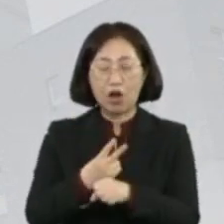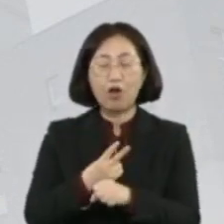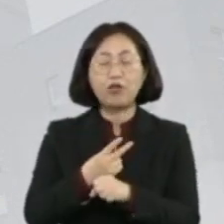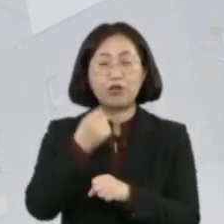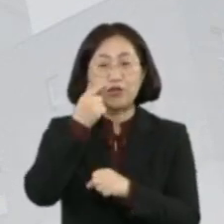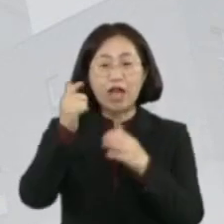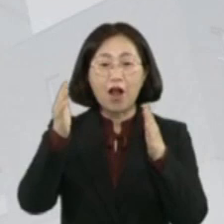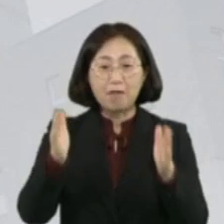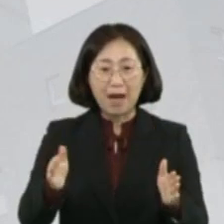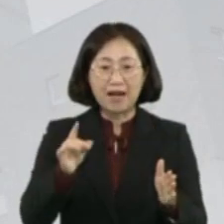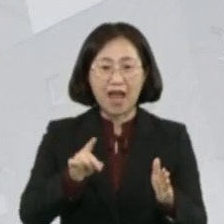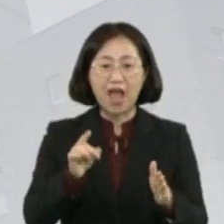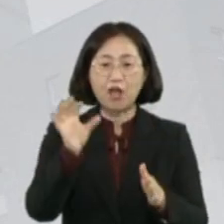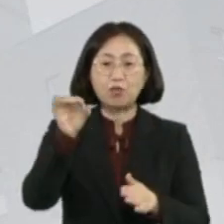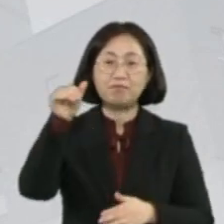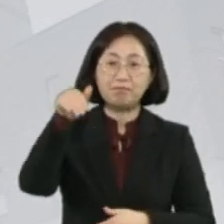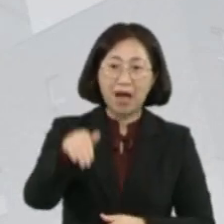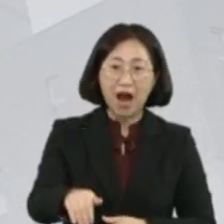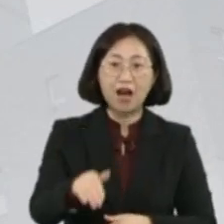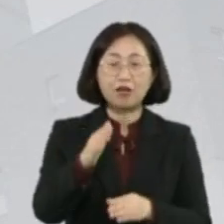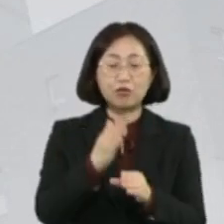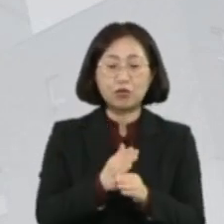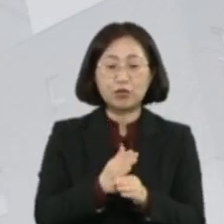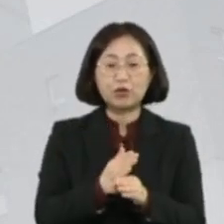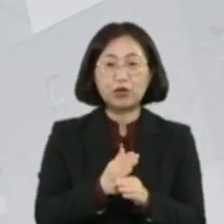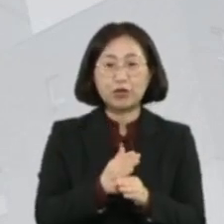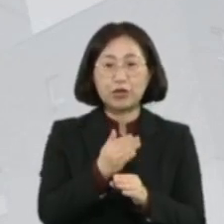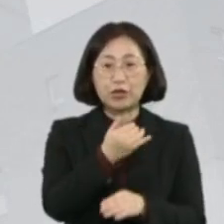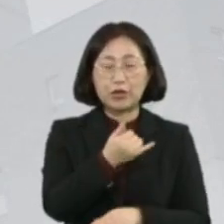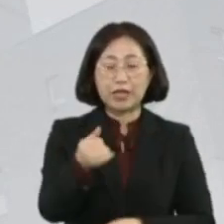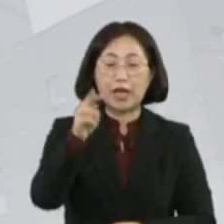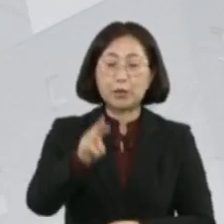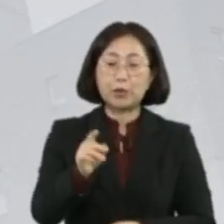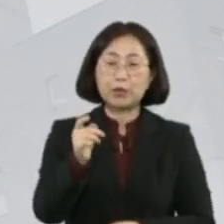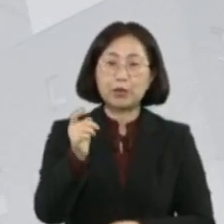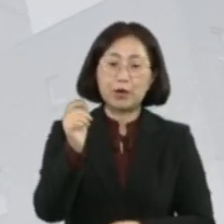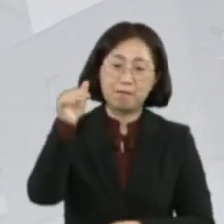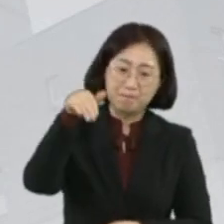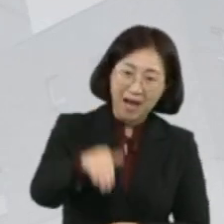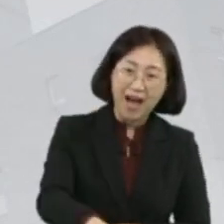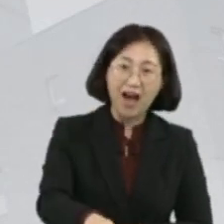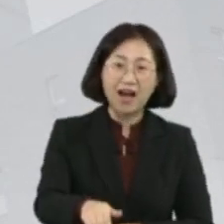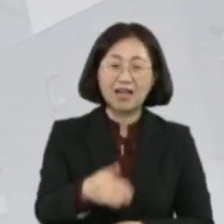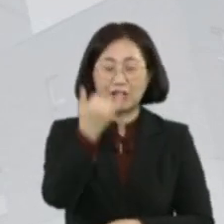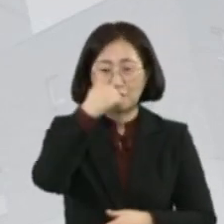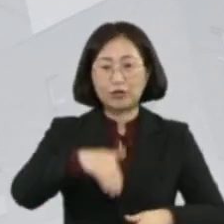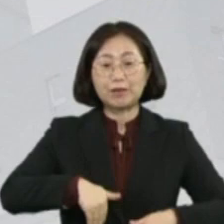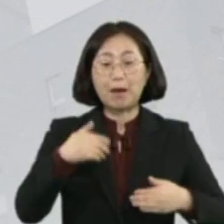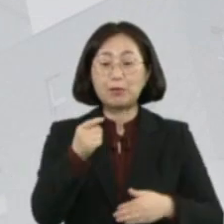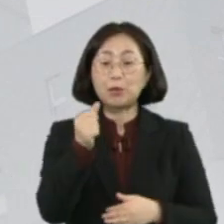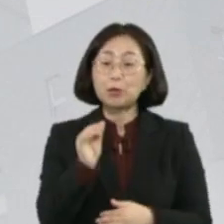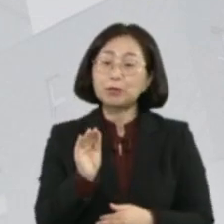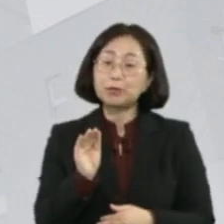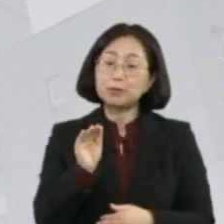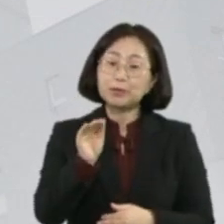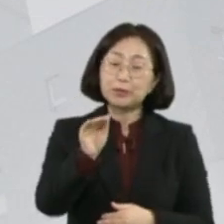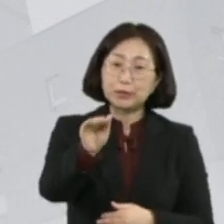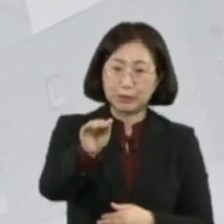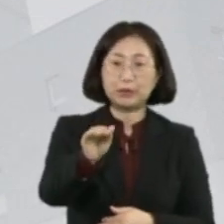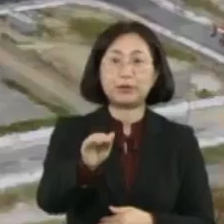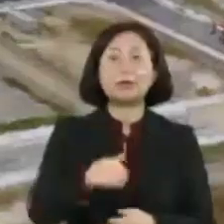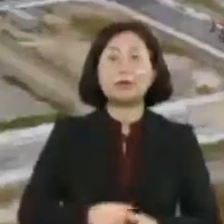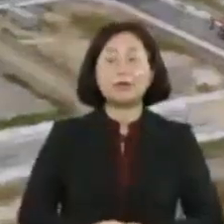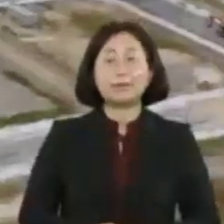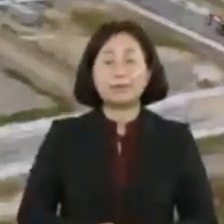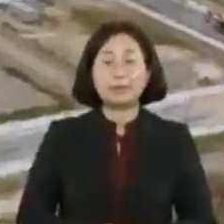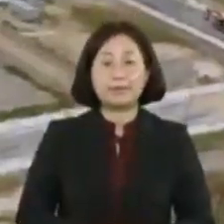처음으로 하락 전환했고, 세종은 낙폭 확대, 충남은 상승폭 축소 기류가 더욱